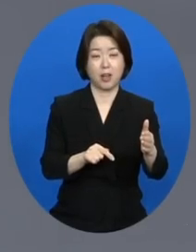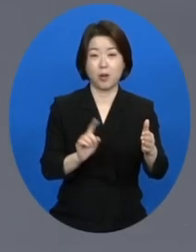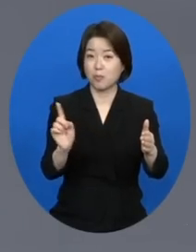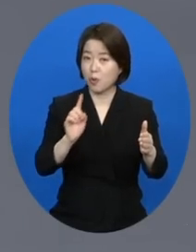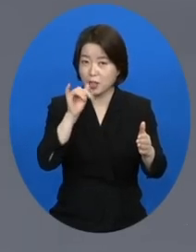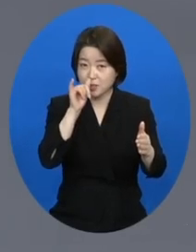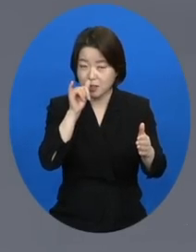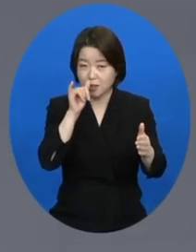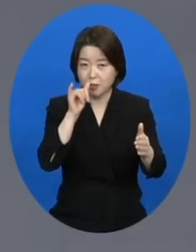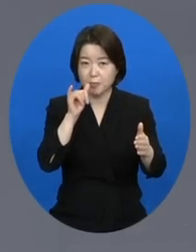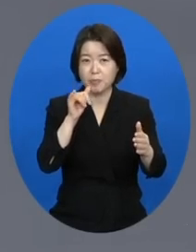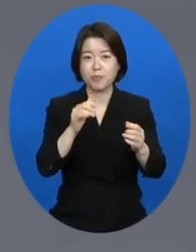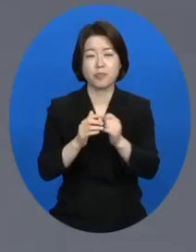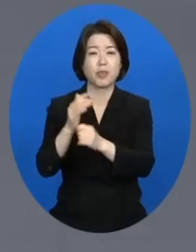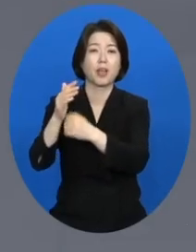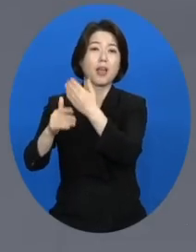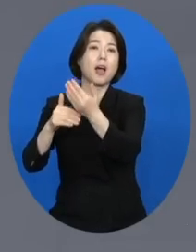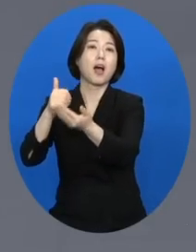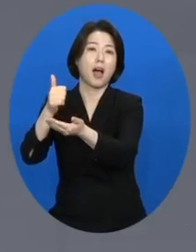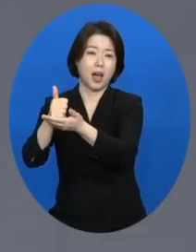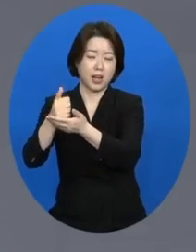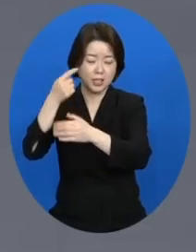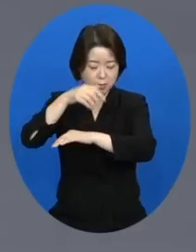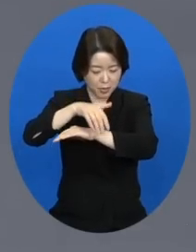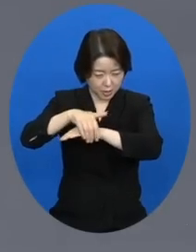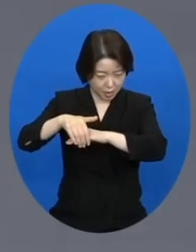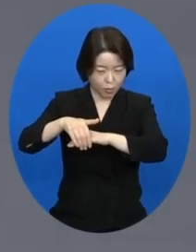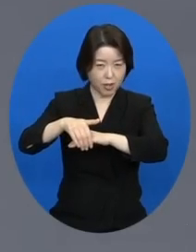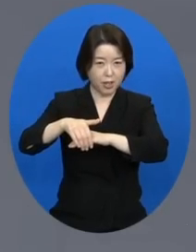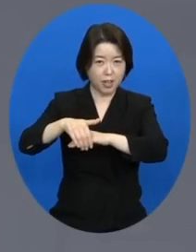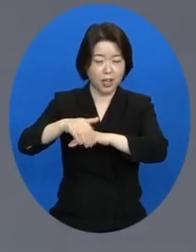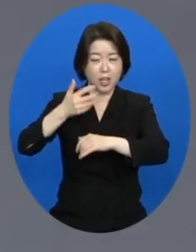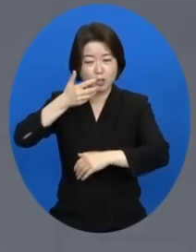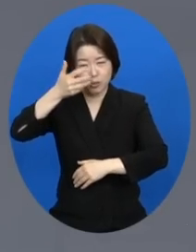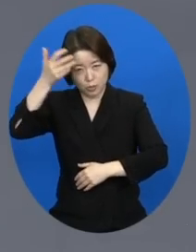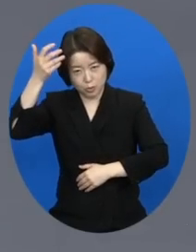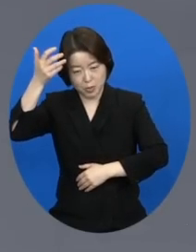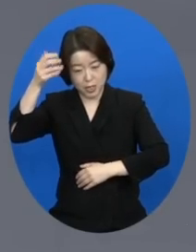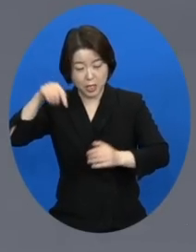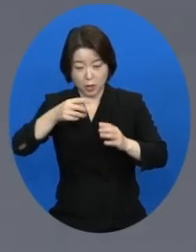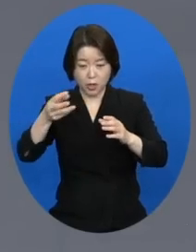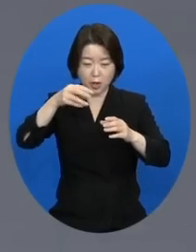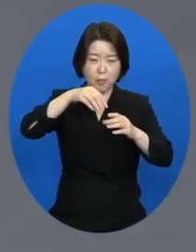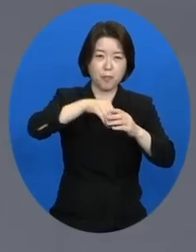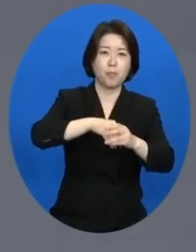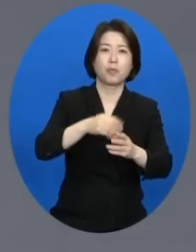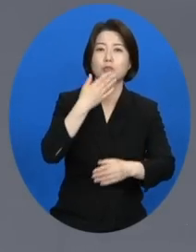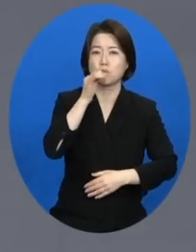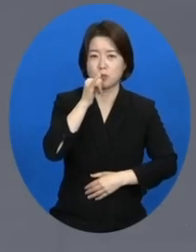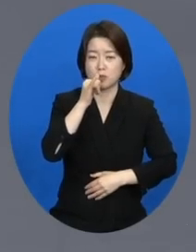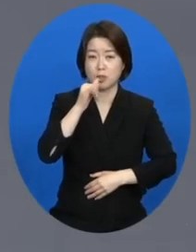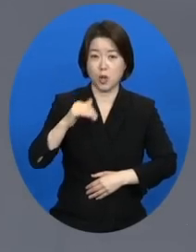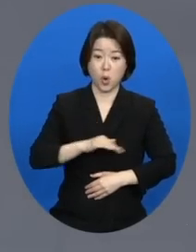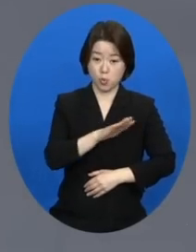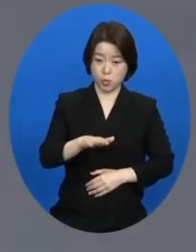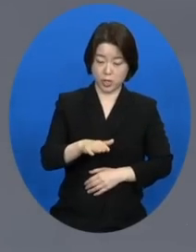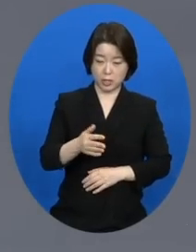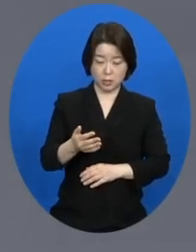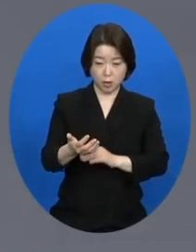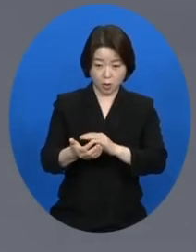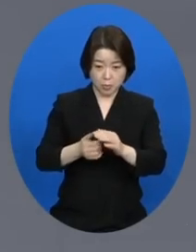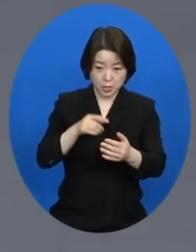있어요? 하나님의 계획과 꿈이 담겨 있을 수 있습니다. 우리는 그것을